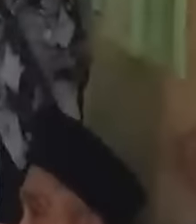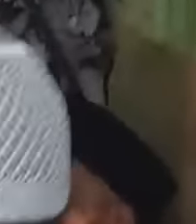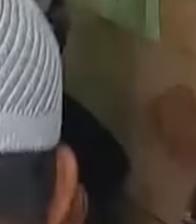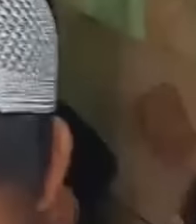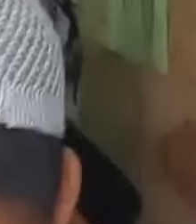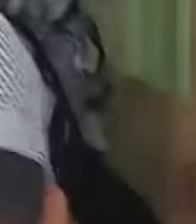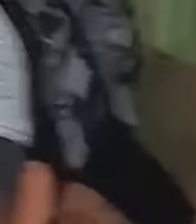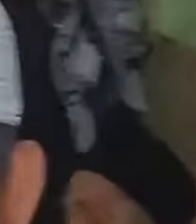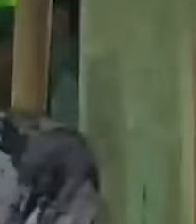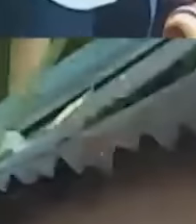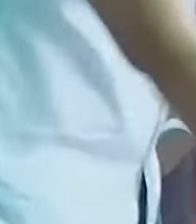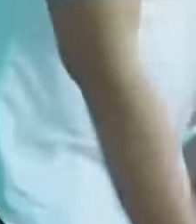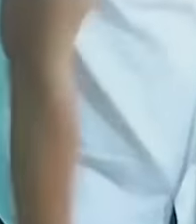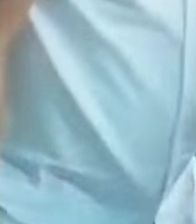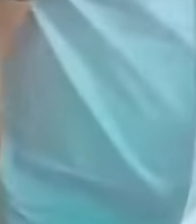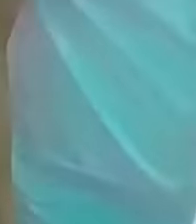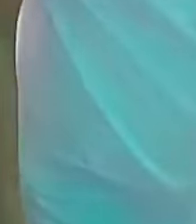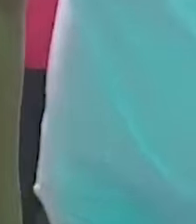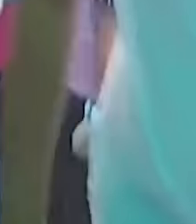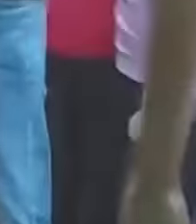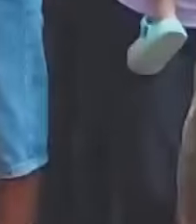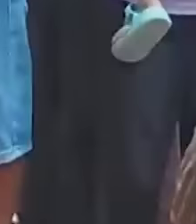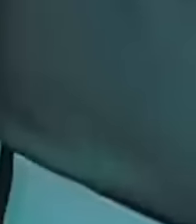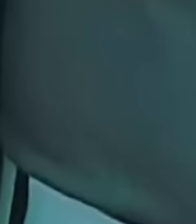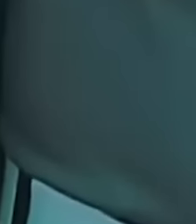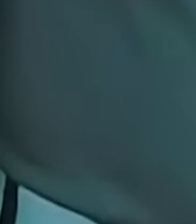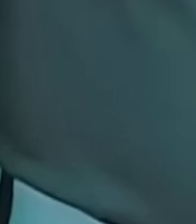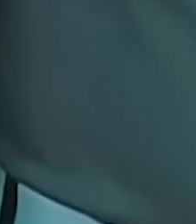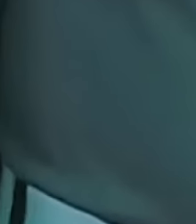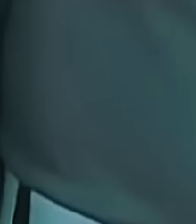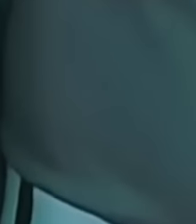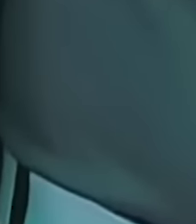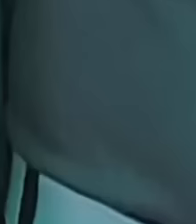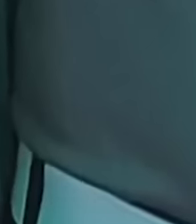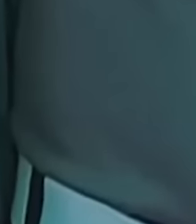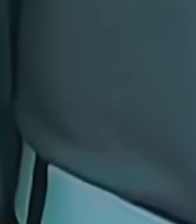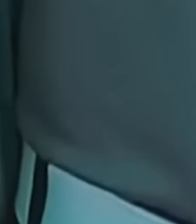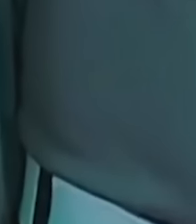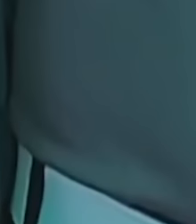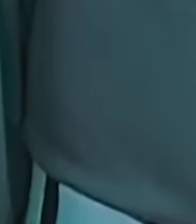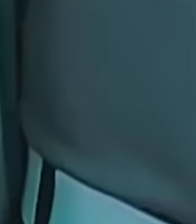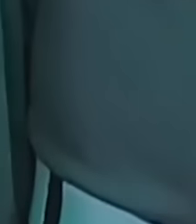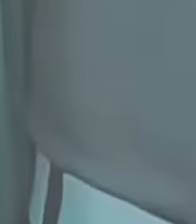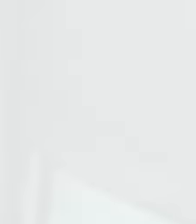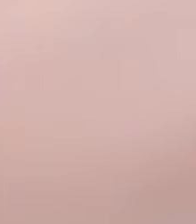ini ditemukan dalam kondisi termutilasi dengan bagian kepala terpisah.